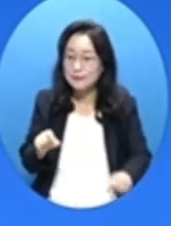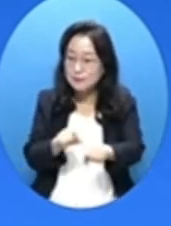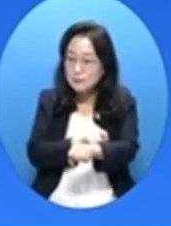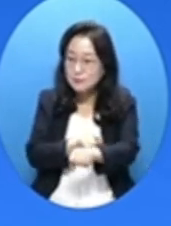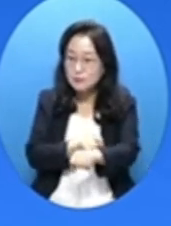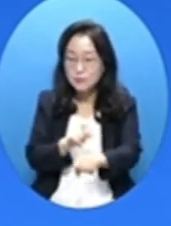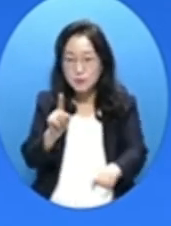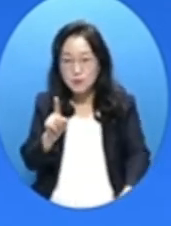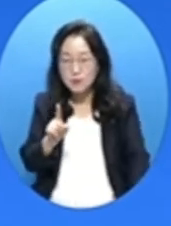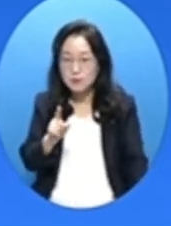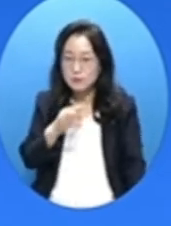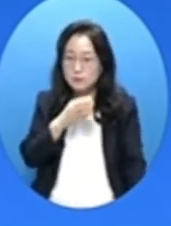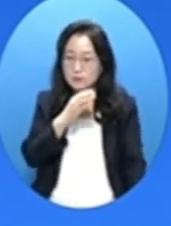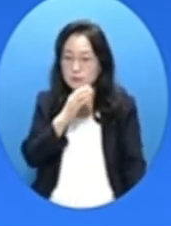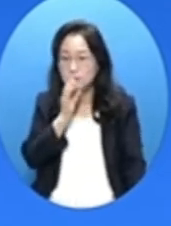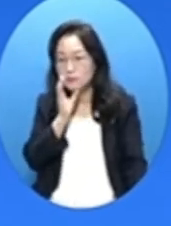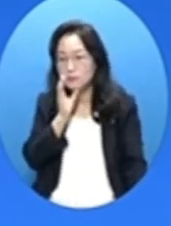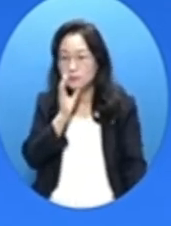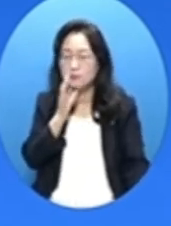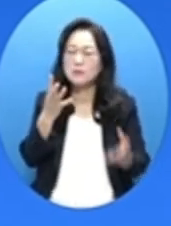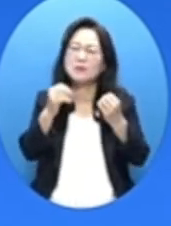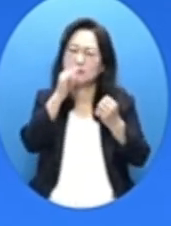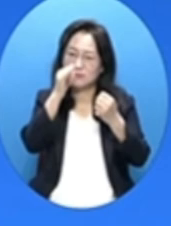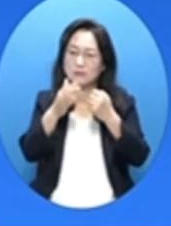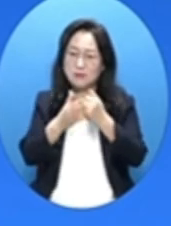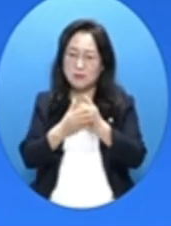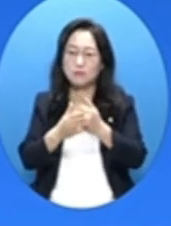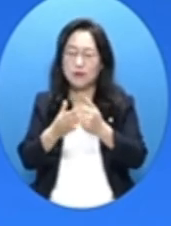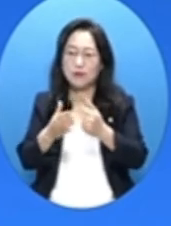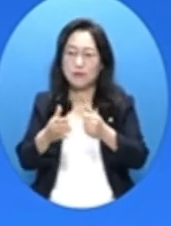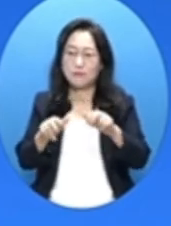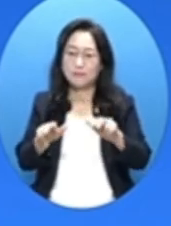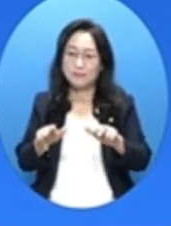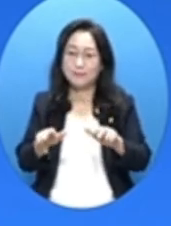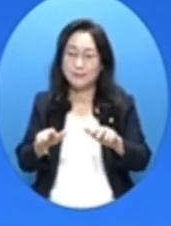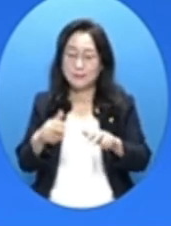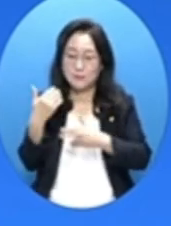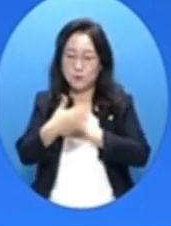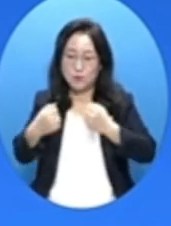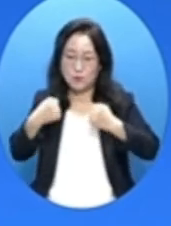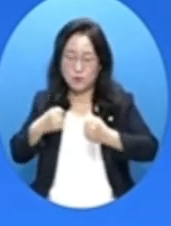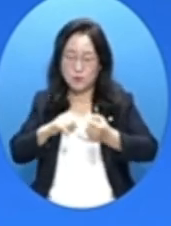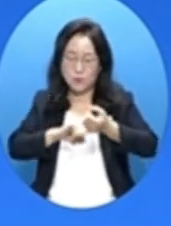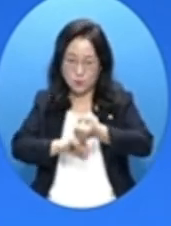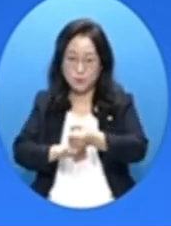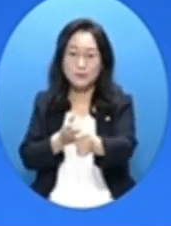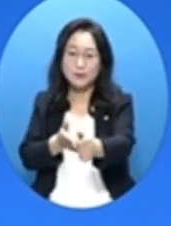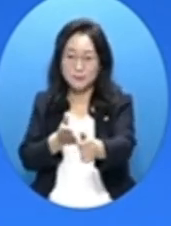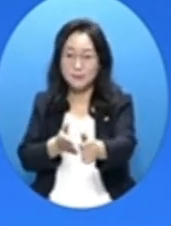분들이 많으신데 우리 연료하신 성도님께서 건강하시기를 간절히 기도드립니다.